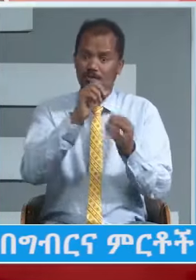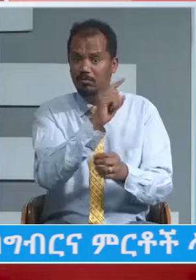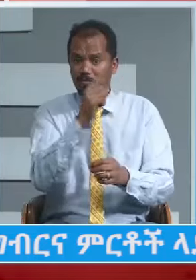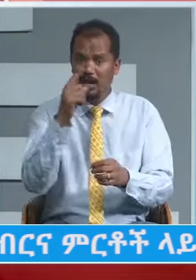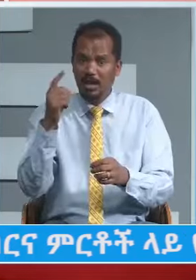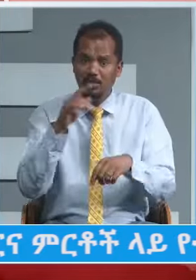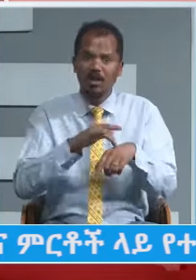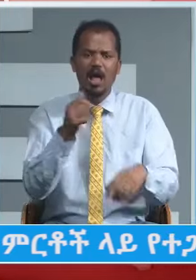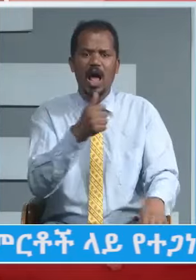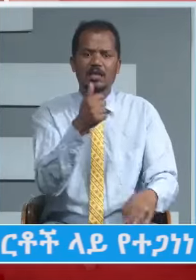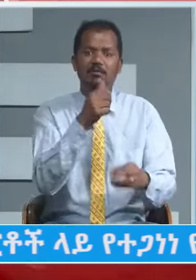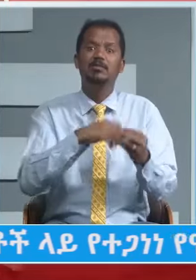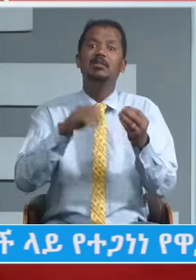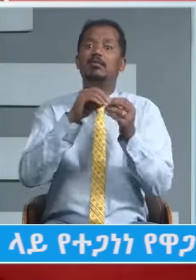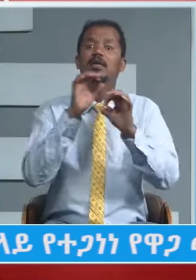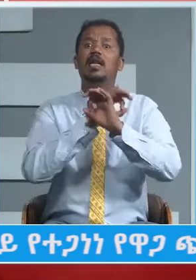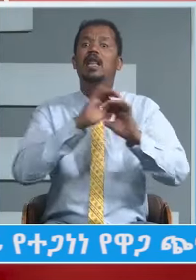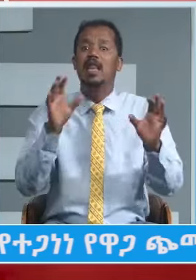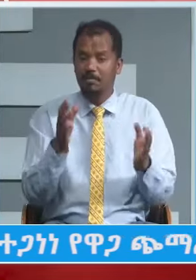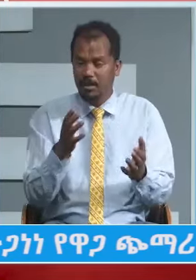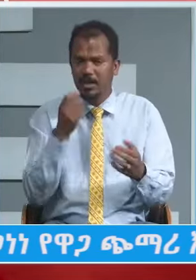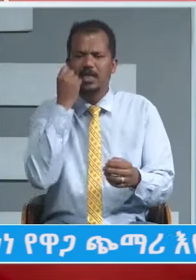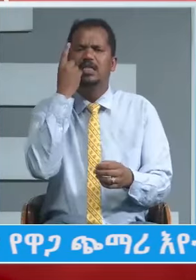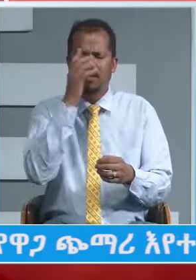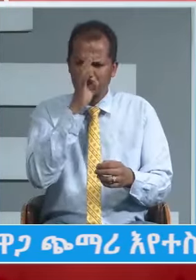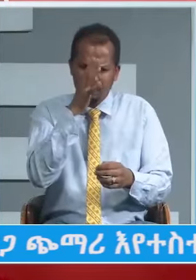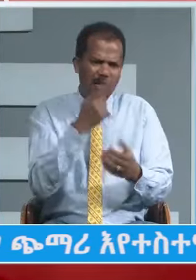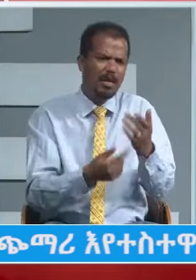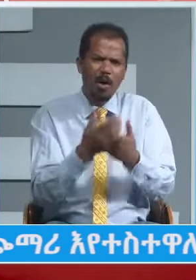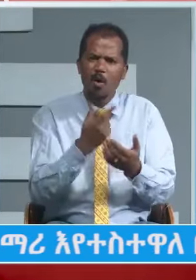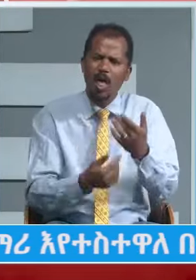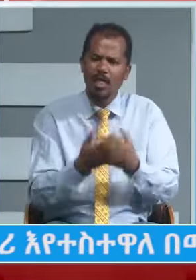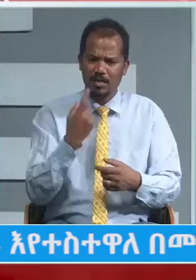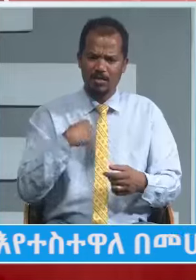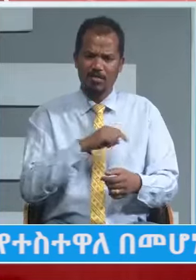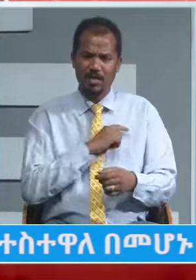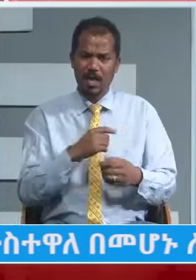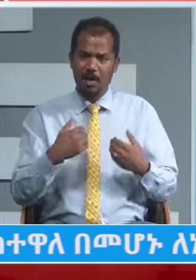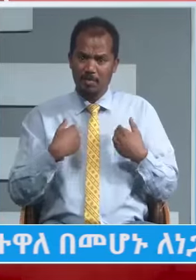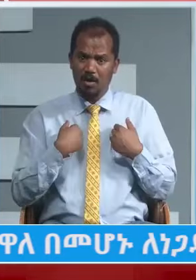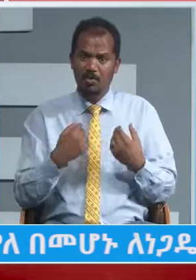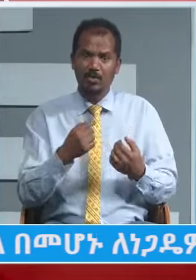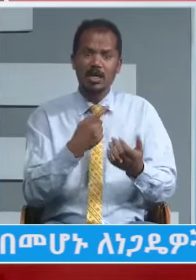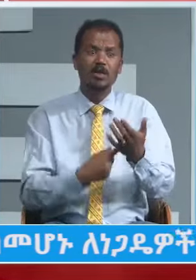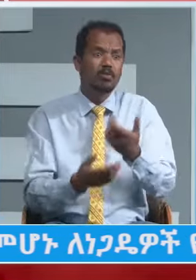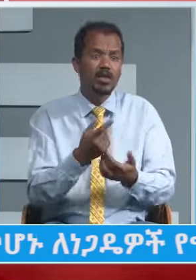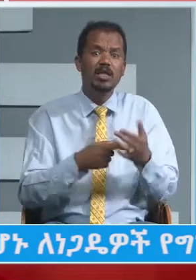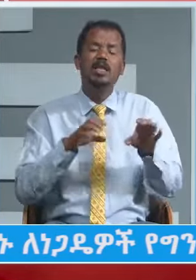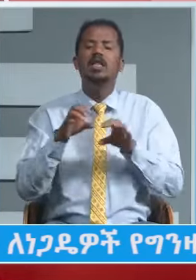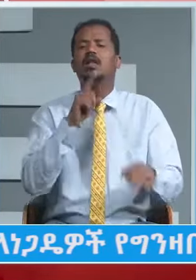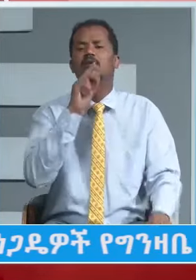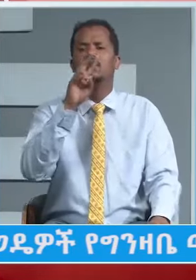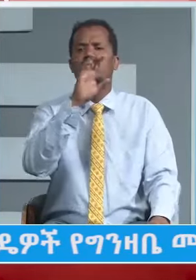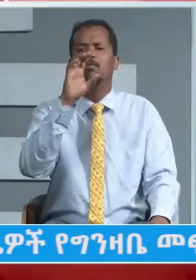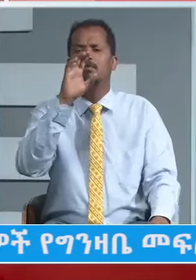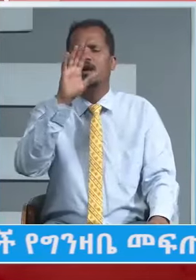ብሮ በእያንዳንዱ ኪሎ ግራም ላይ 10 ብር መጨመር እንደሌለበት ግልጸኝነት የመፍጠር የማወያየዝ የአንድ ለአንድ ውይይት በተለይ በእኛ ባለሙያዎች አማካኝነት የአንዳንድ ውይይት እየተካሄደ ነው